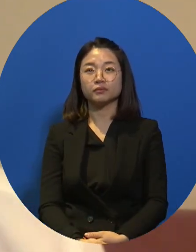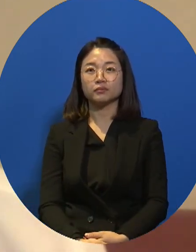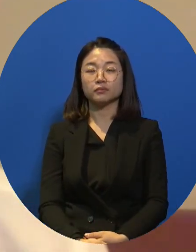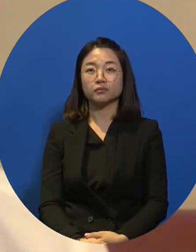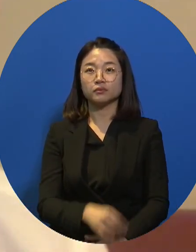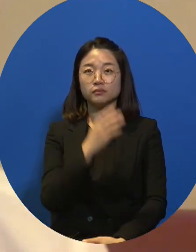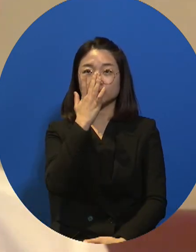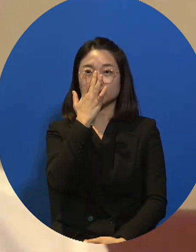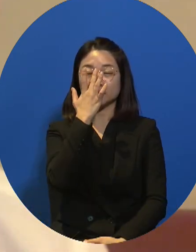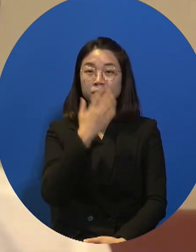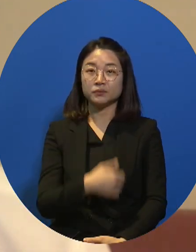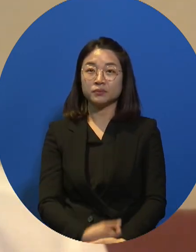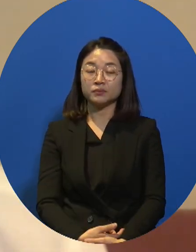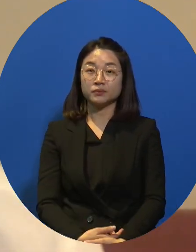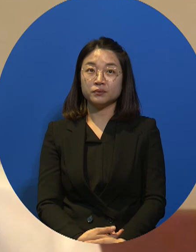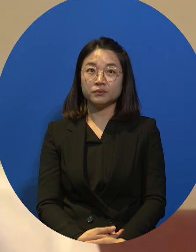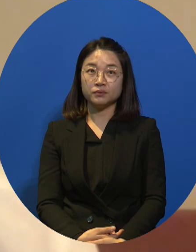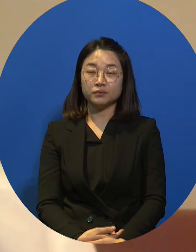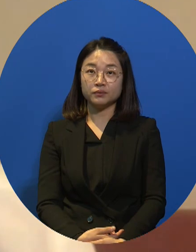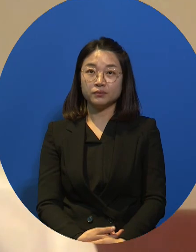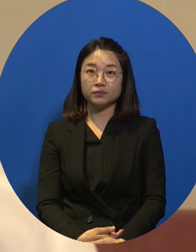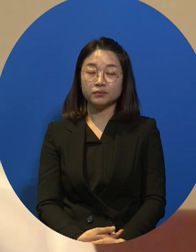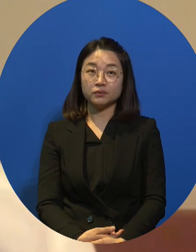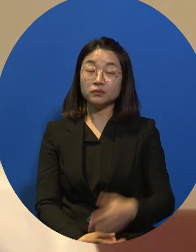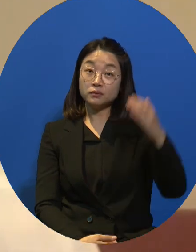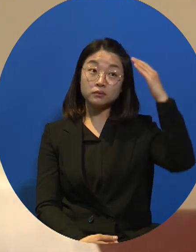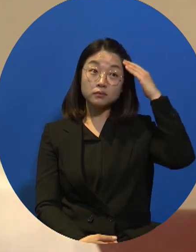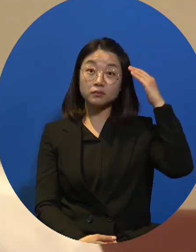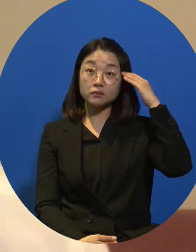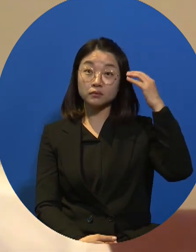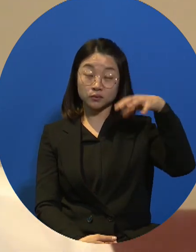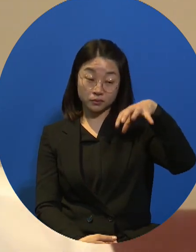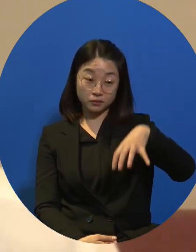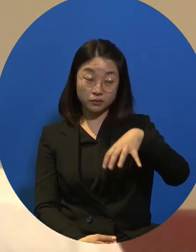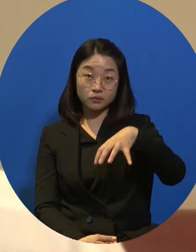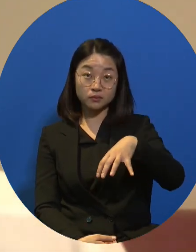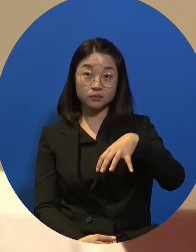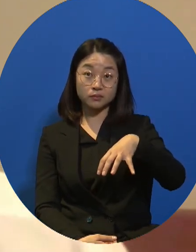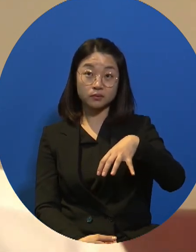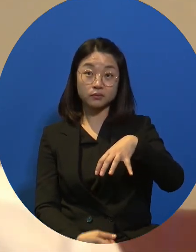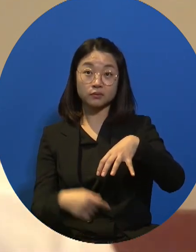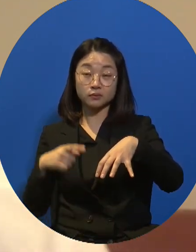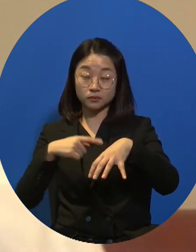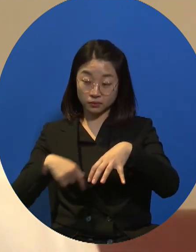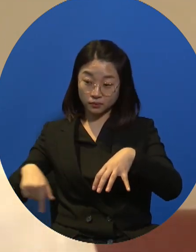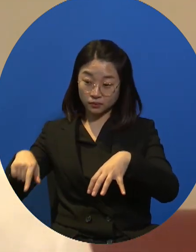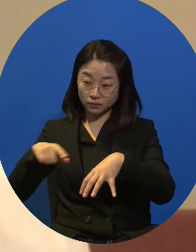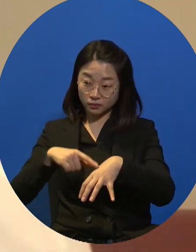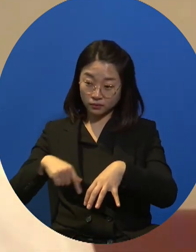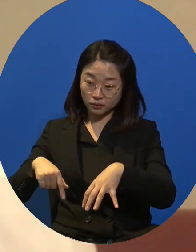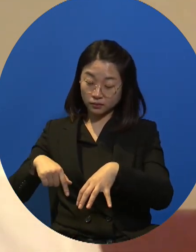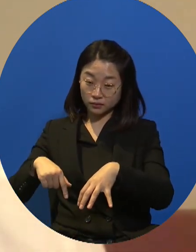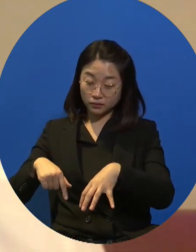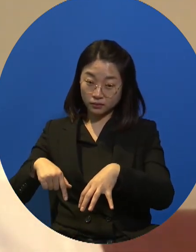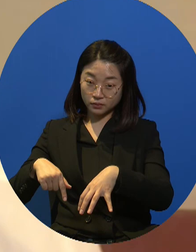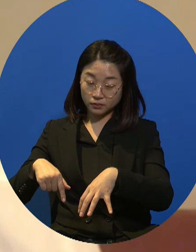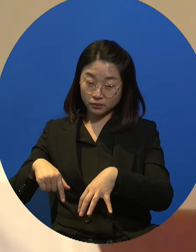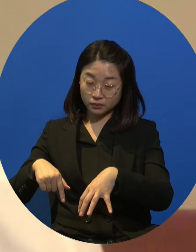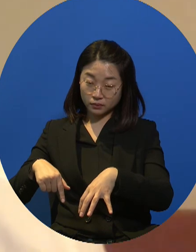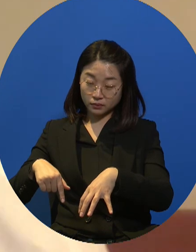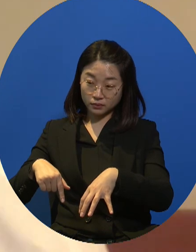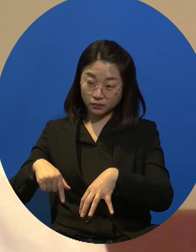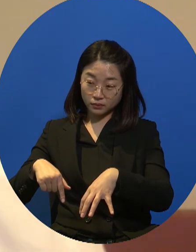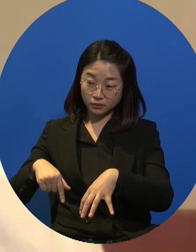이러한 그 의정서와 관련해서 국내에서도 특별한 여러 제도와 장치들을